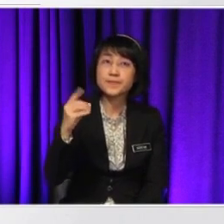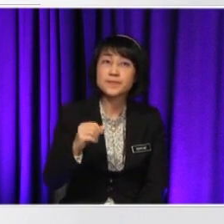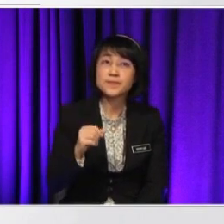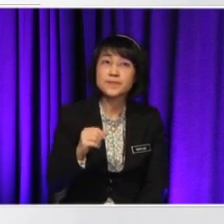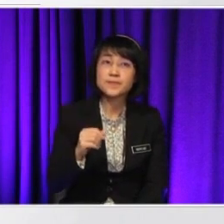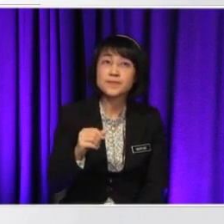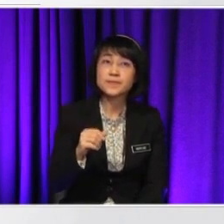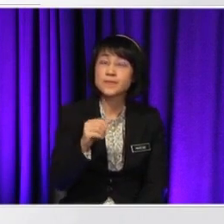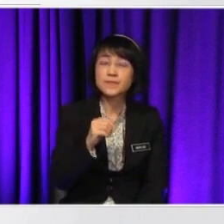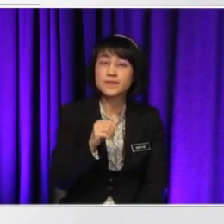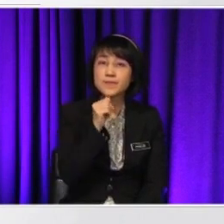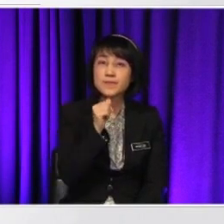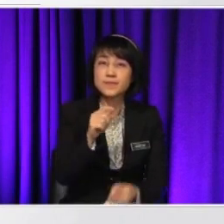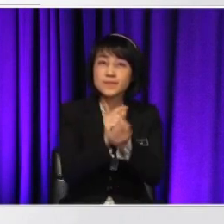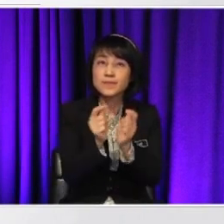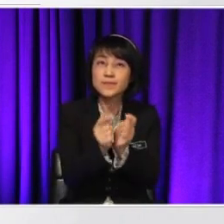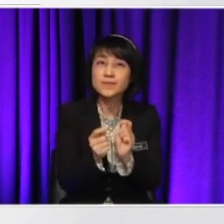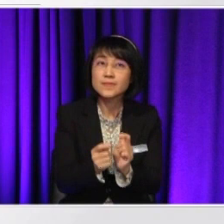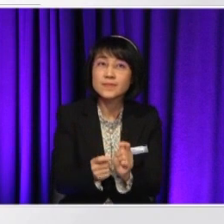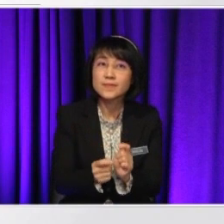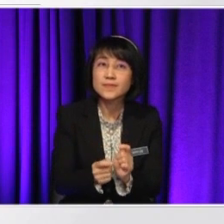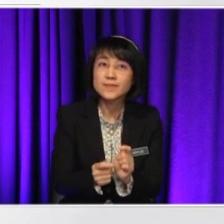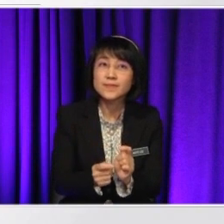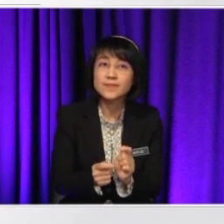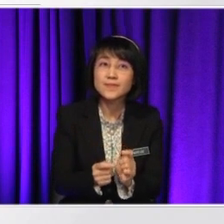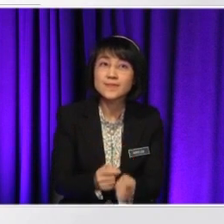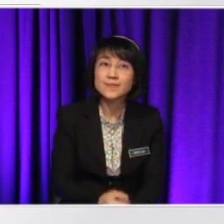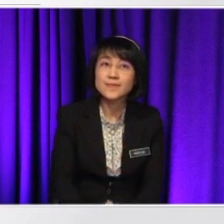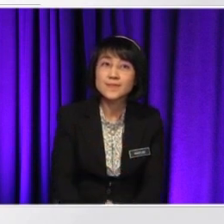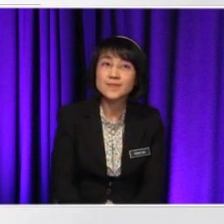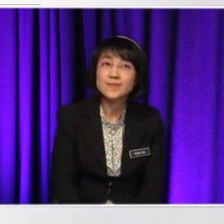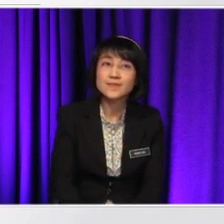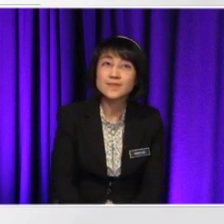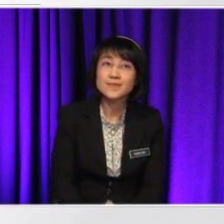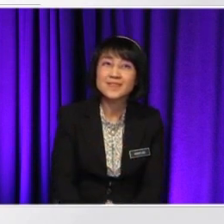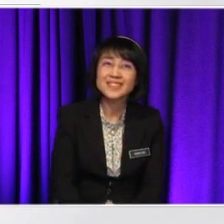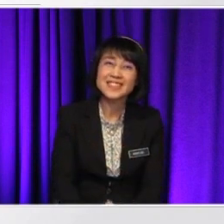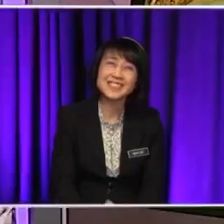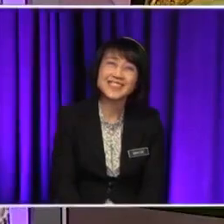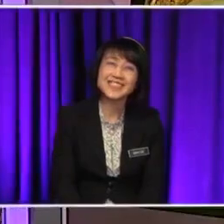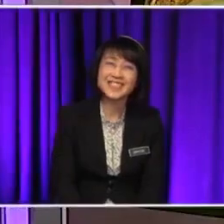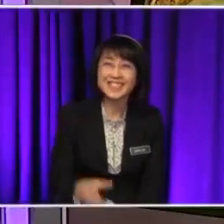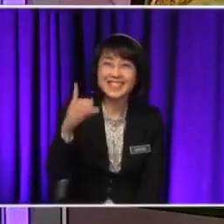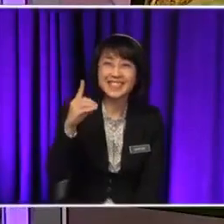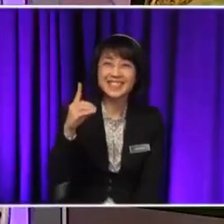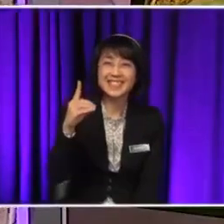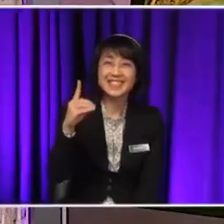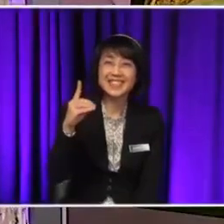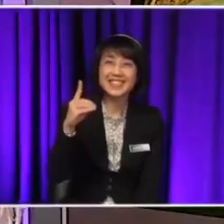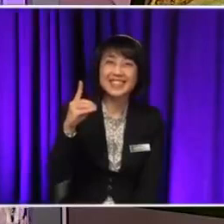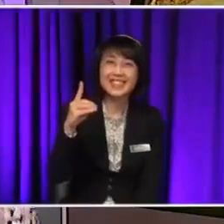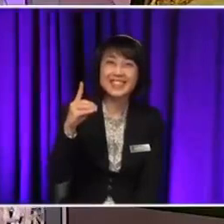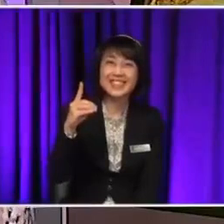Ke B tu, B. B ke D ni? Danish? Oh, D lah. D.